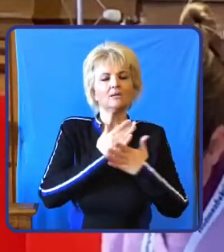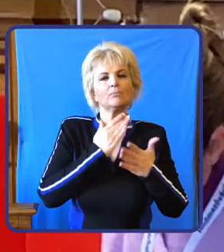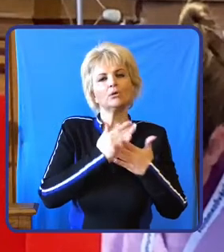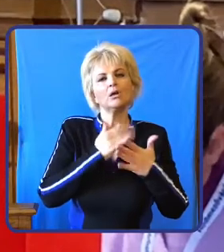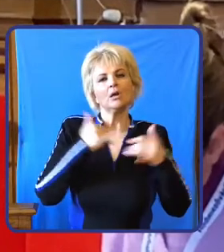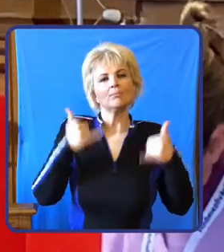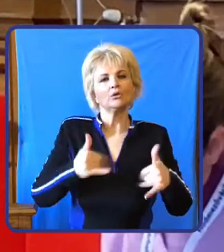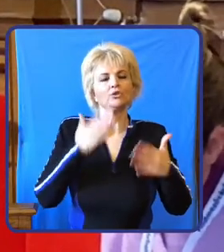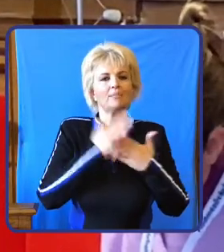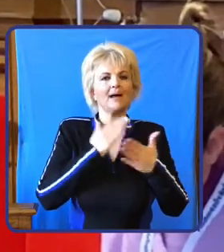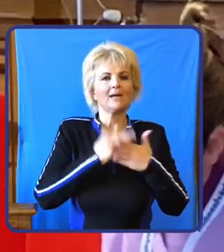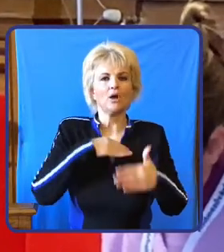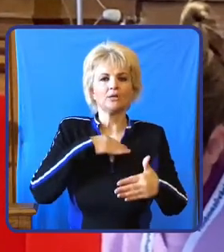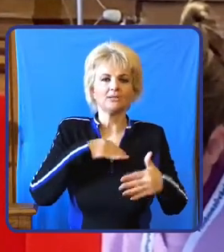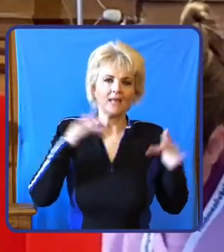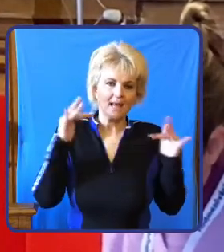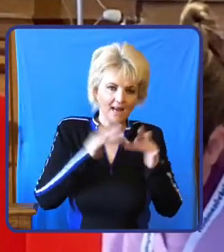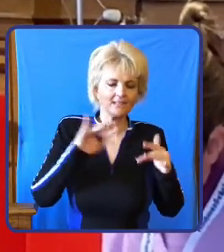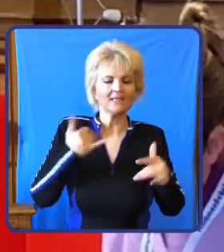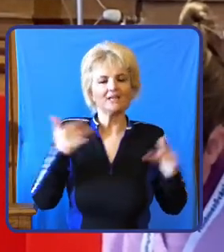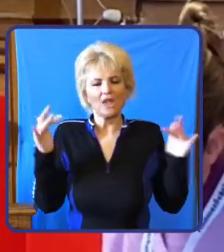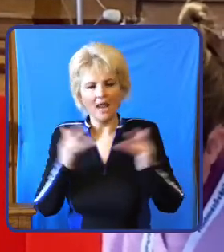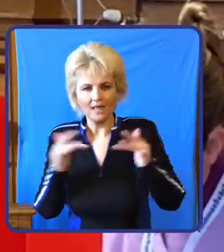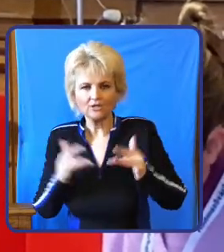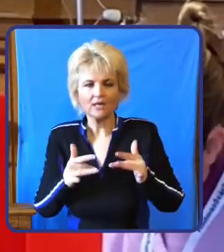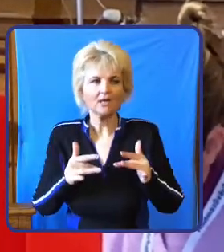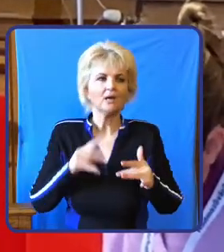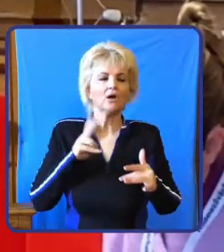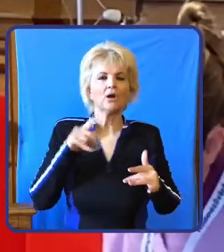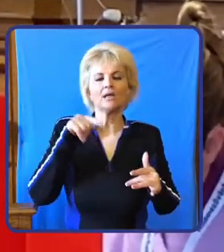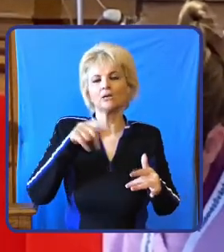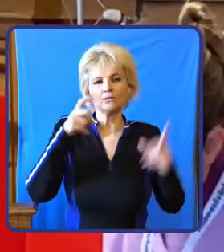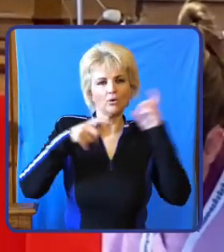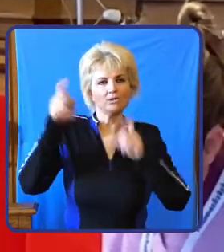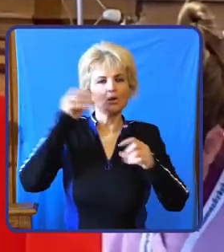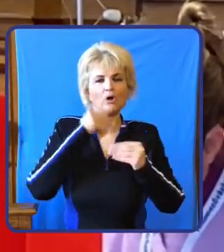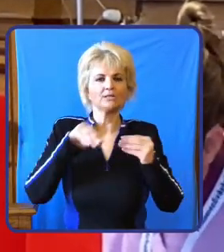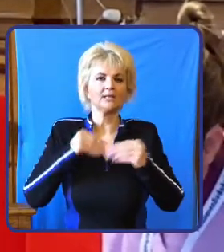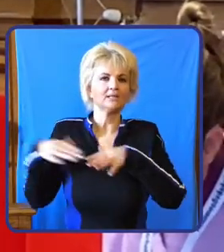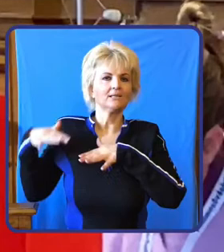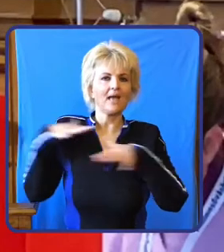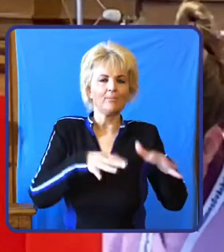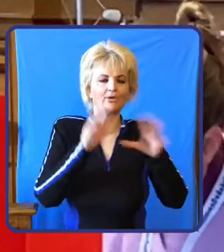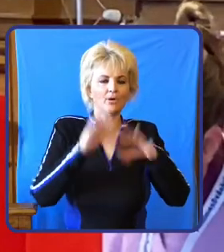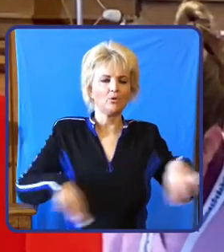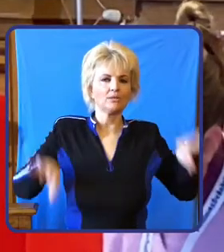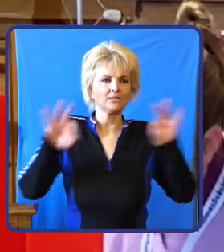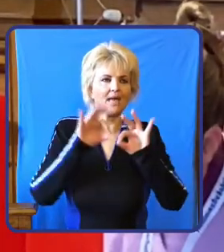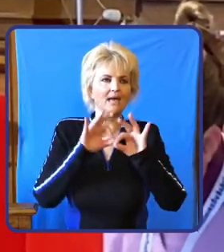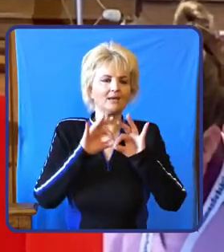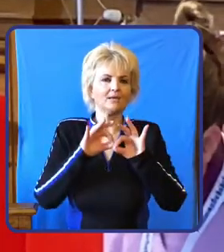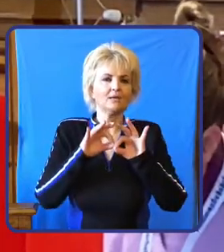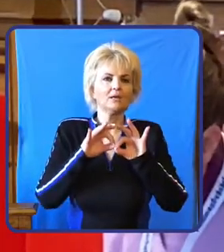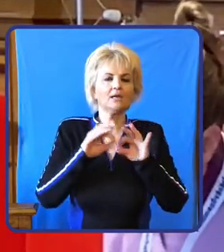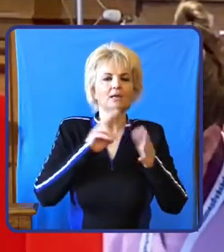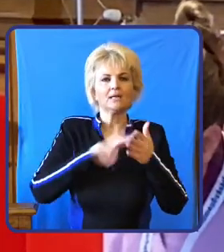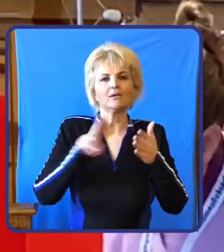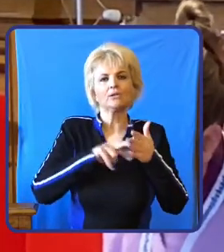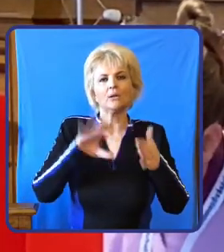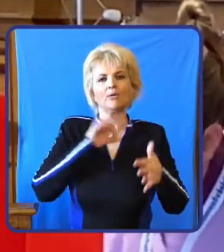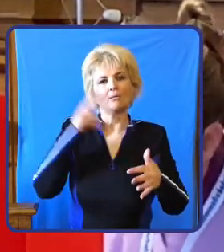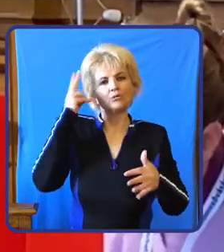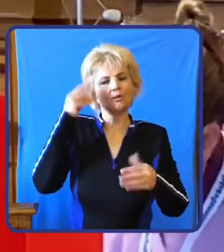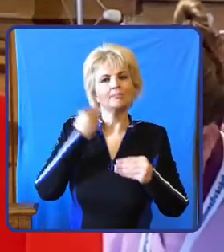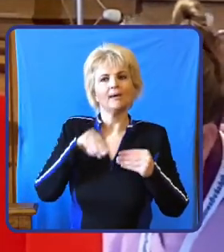is ellenség. Úgyhogy aki azt gondolná, hogy azért támadja bármelyik országos hivatal polgármester urat, mert szeretnék